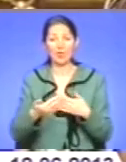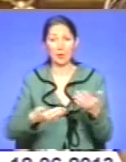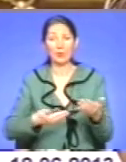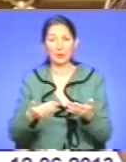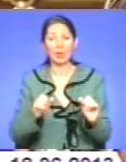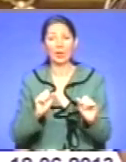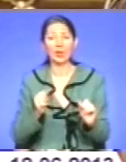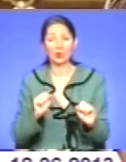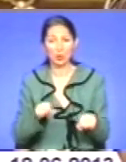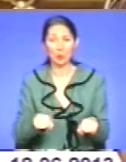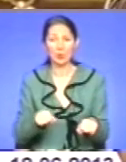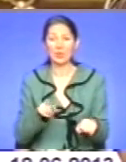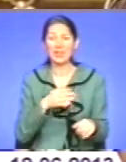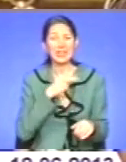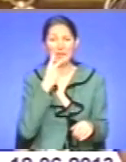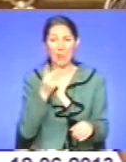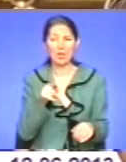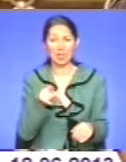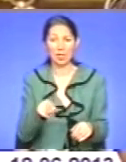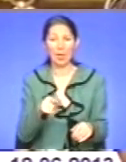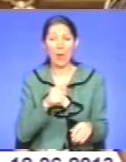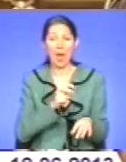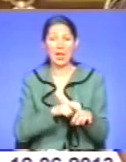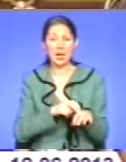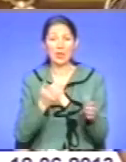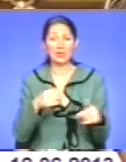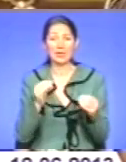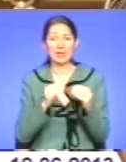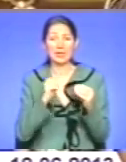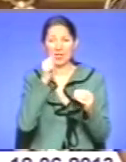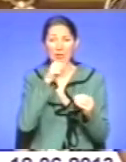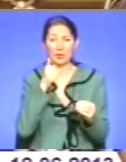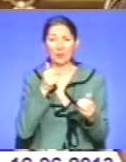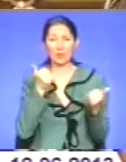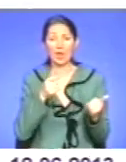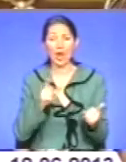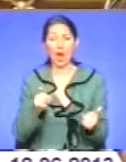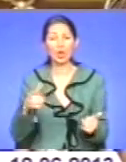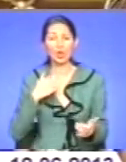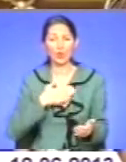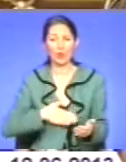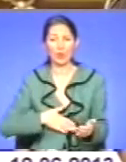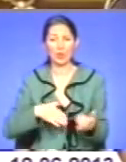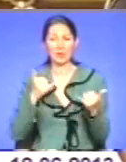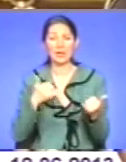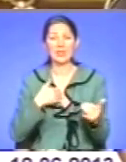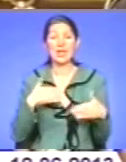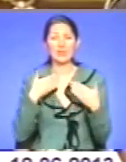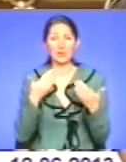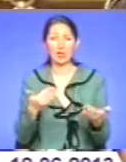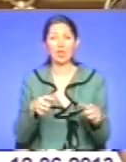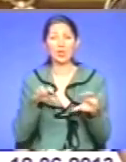не бачили вже там лікарів десятиліттями. І зараз люди задоволені. І зараз я звертаюся до